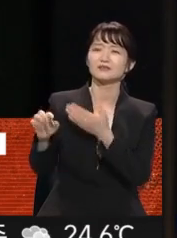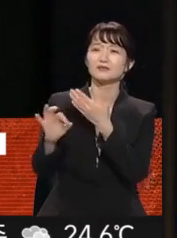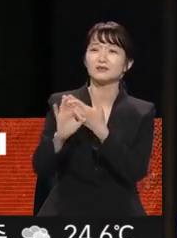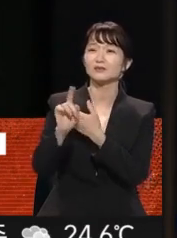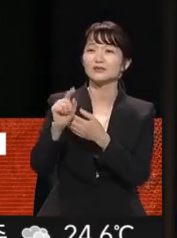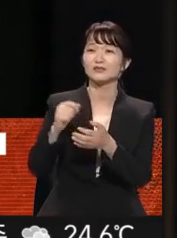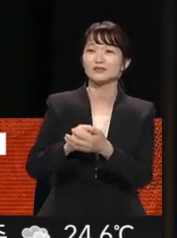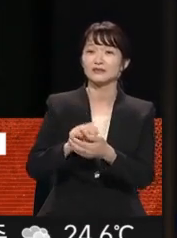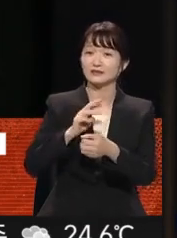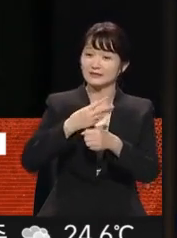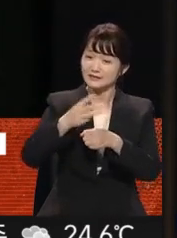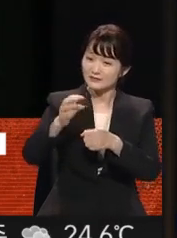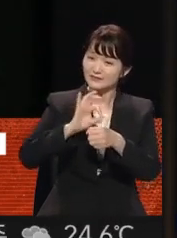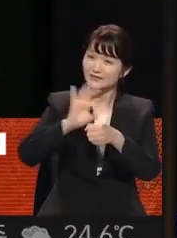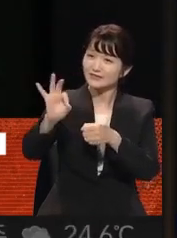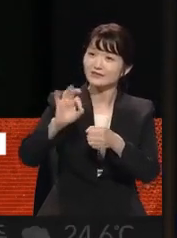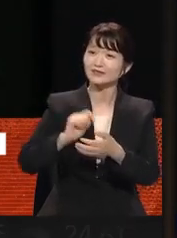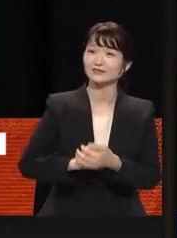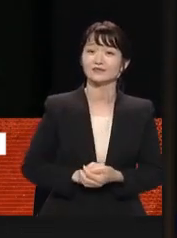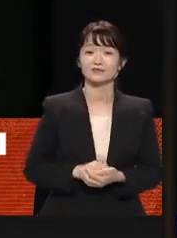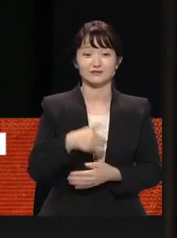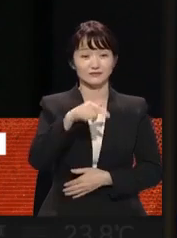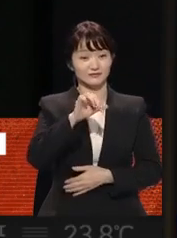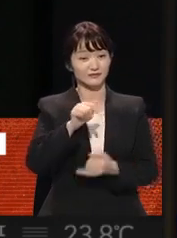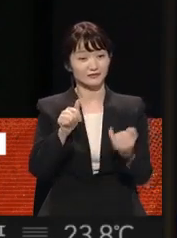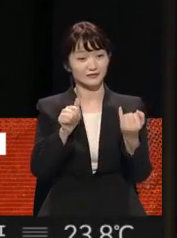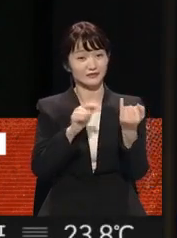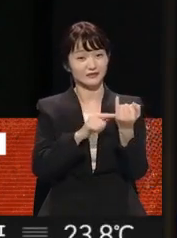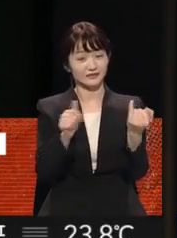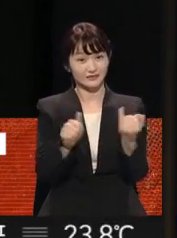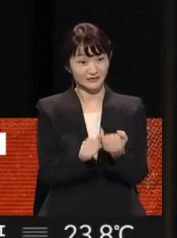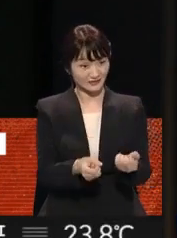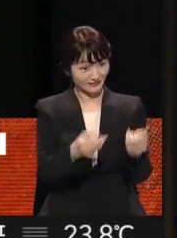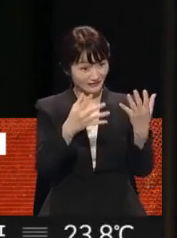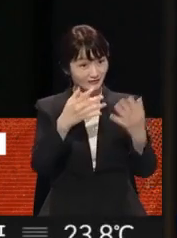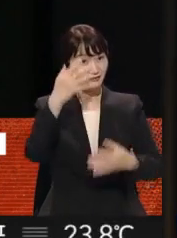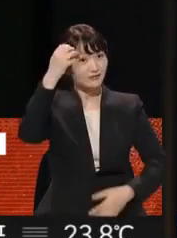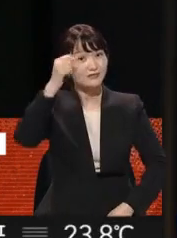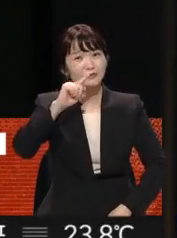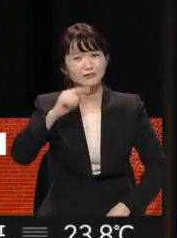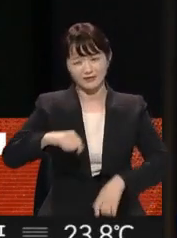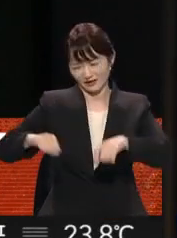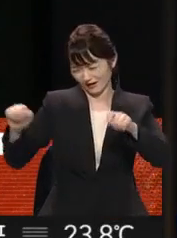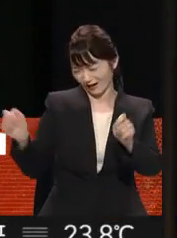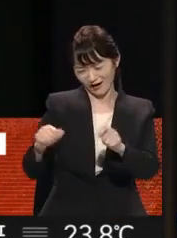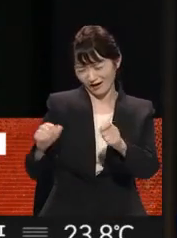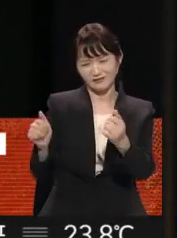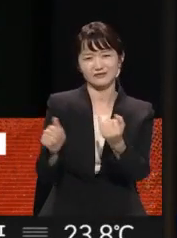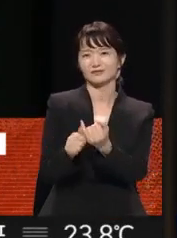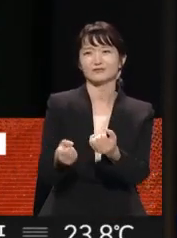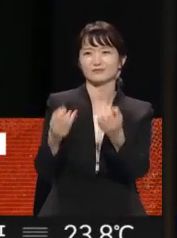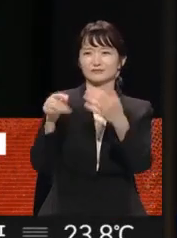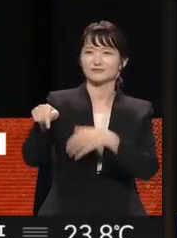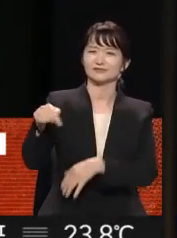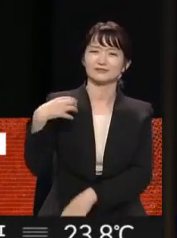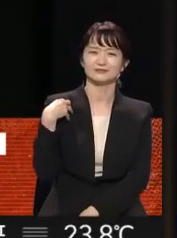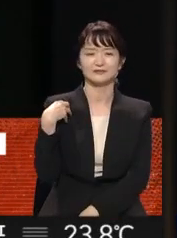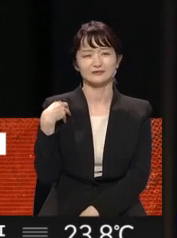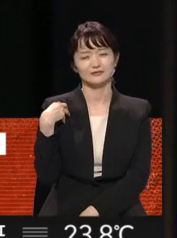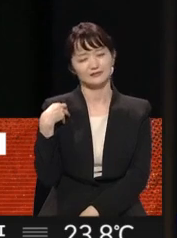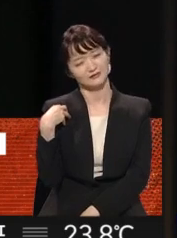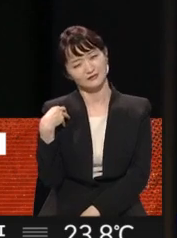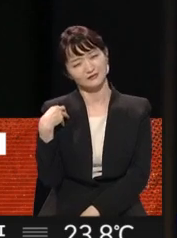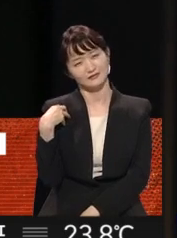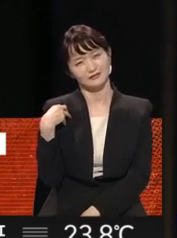뒤에도 10년 뒤에도 회사에서 자연이 결혼식 하면 아, 그 장구친 결혼식 하실 거 아니에요. 제가 그걸 감당할 수 있을지